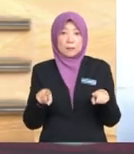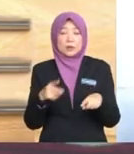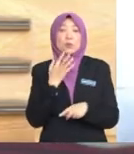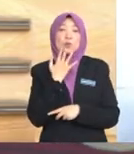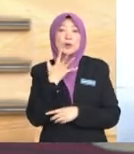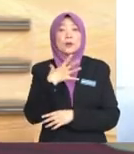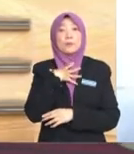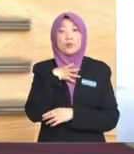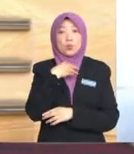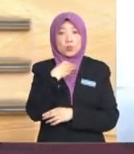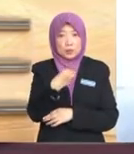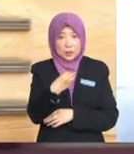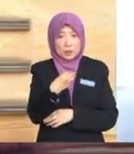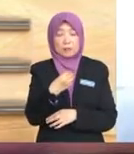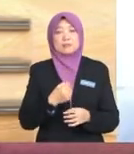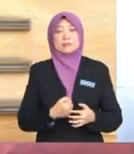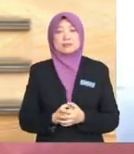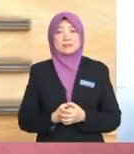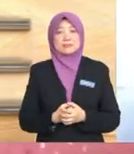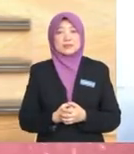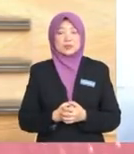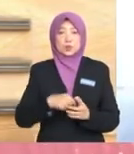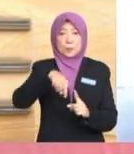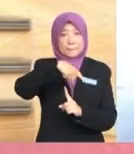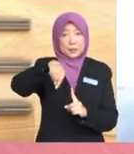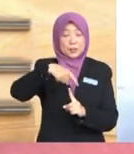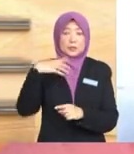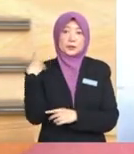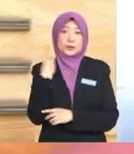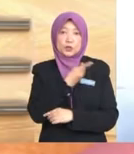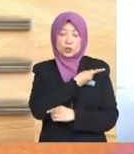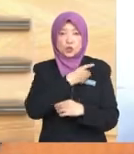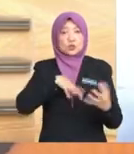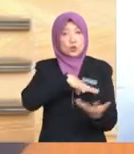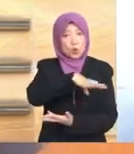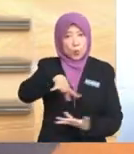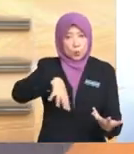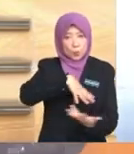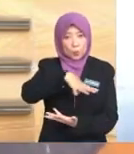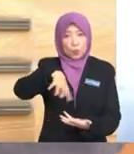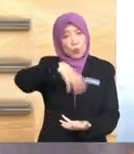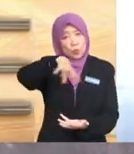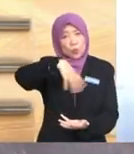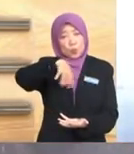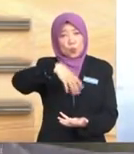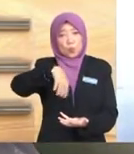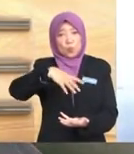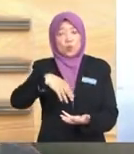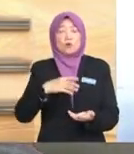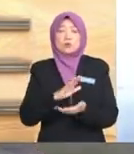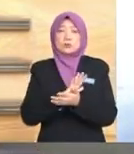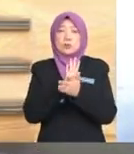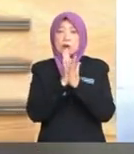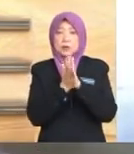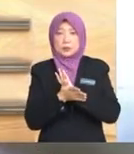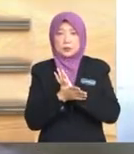putih. Maknanya bila kita campurkan semua dan kita putar sehingga menjadi gebu. Bila